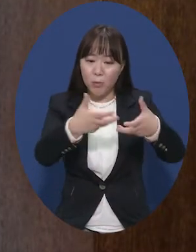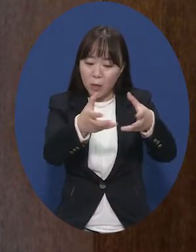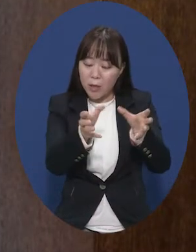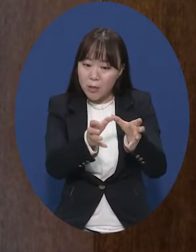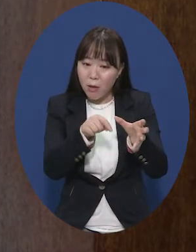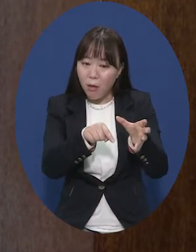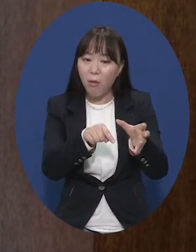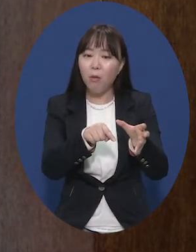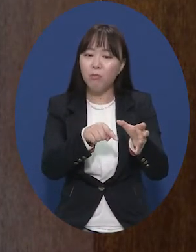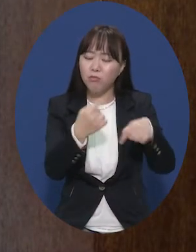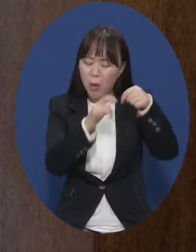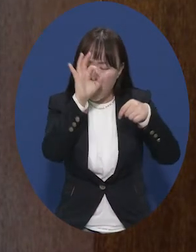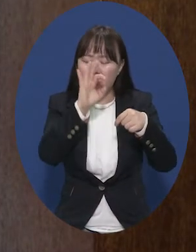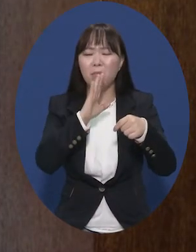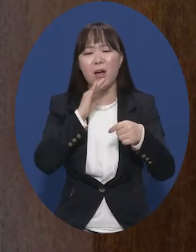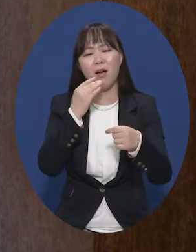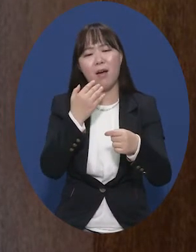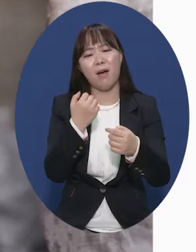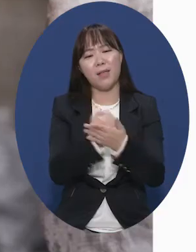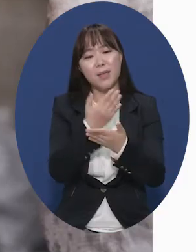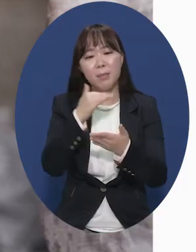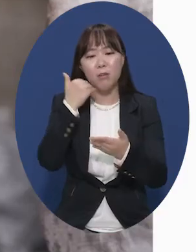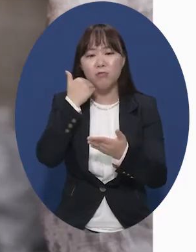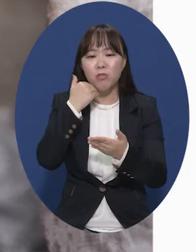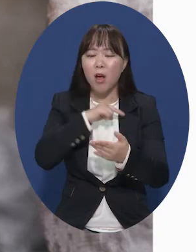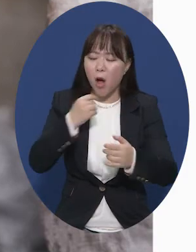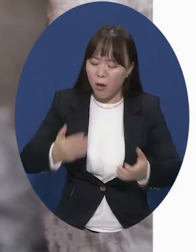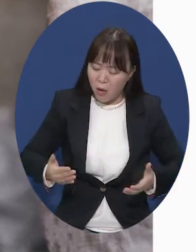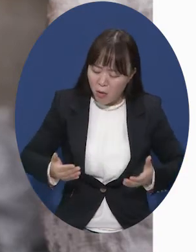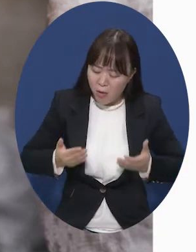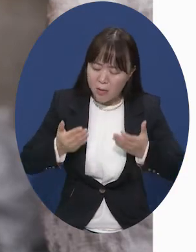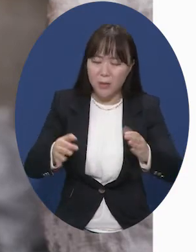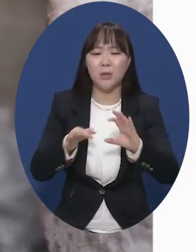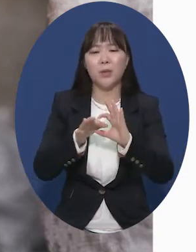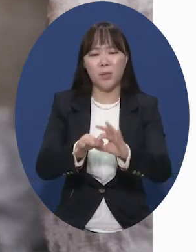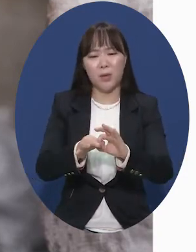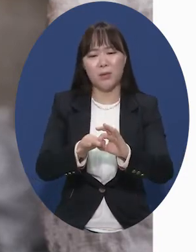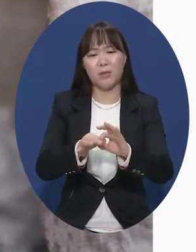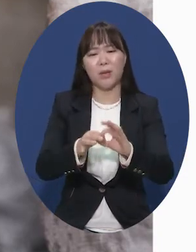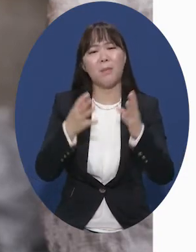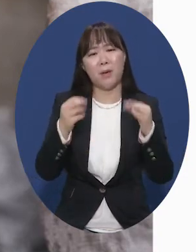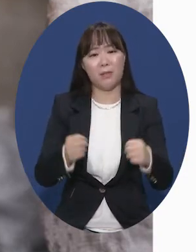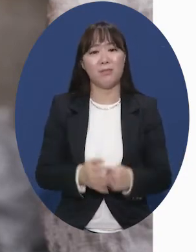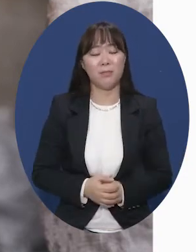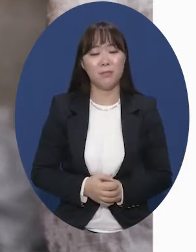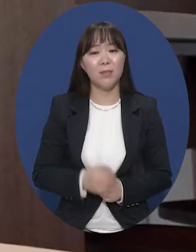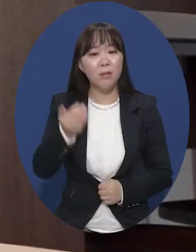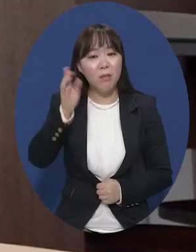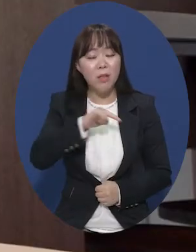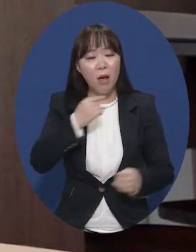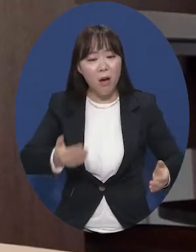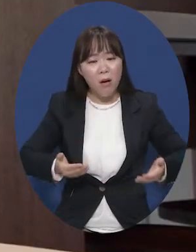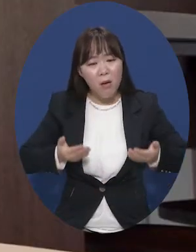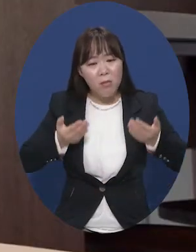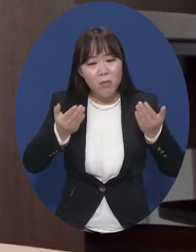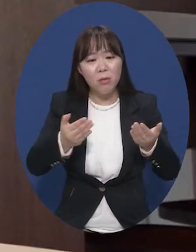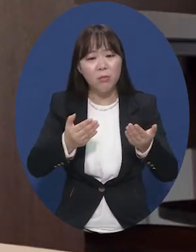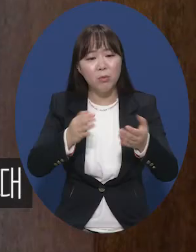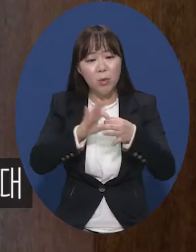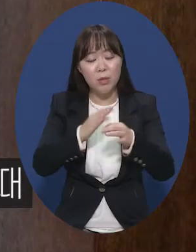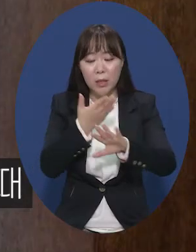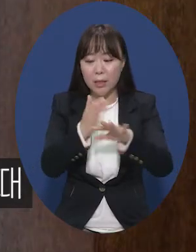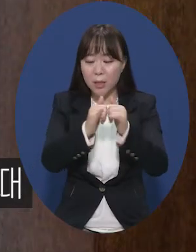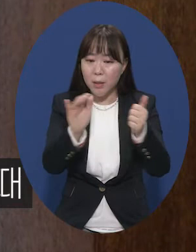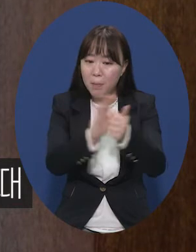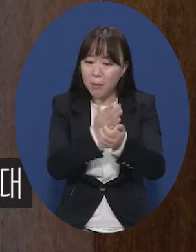비영리를 운영하다 보면요, 비영리는 참 안타깝게도 누군가의 헌신, 희생을 통해 이루어지는 경우가 많더라고요. 근데 그런 희생과 헌신을